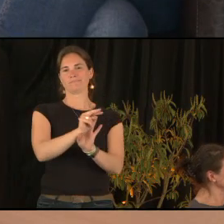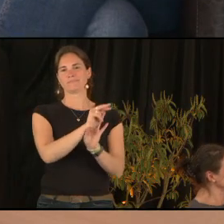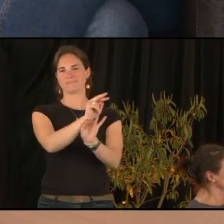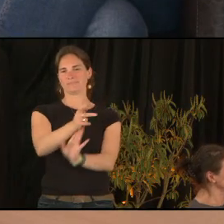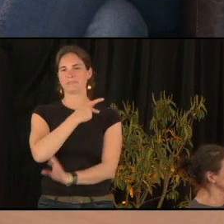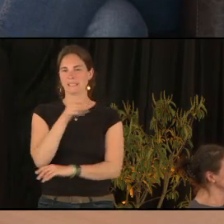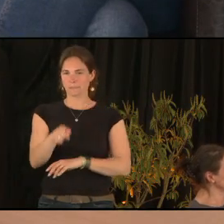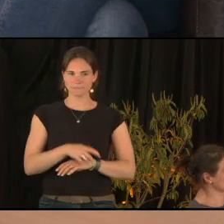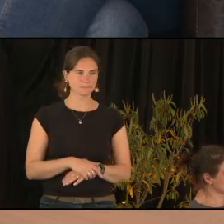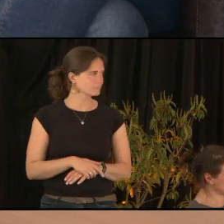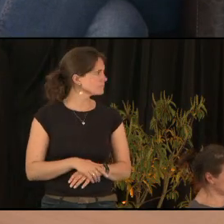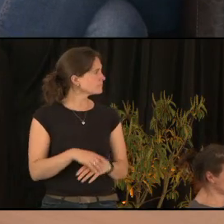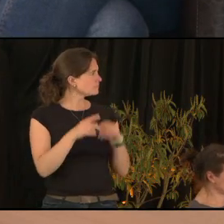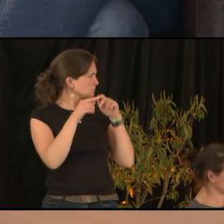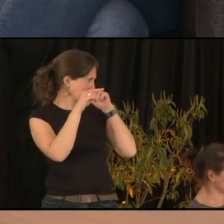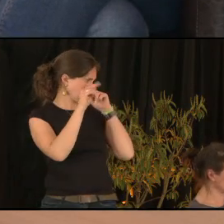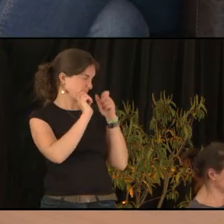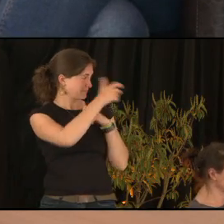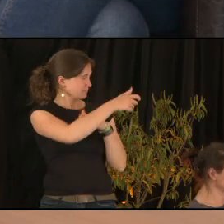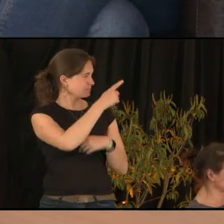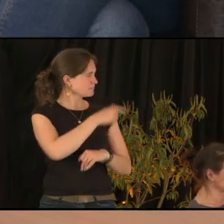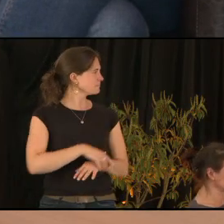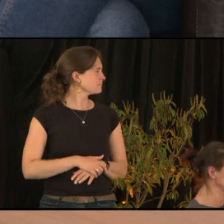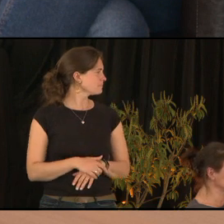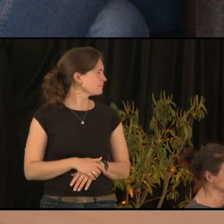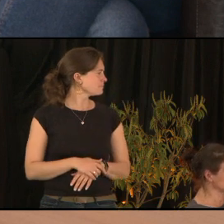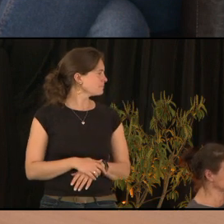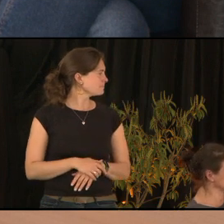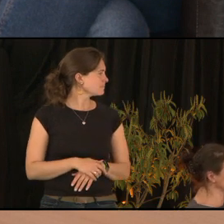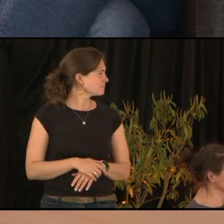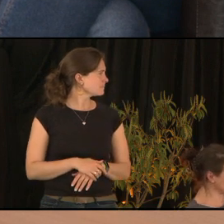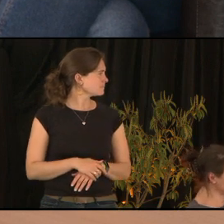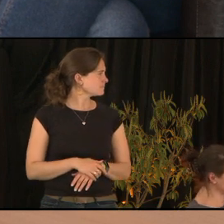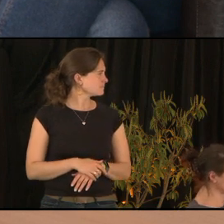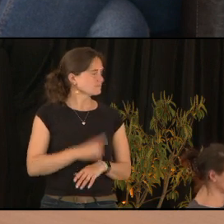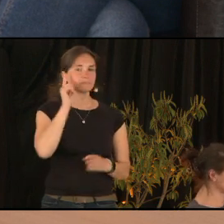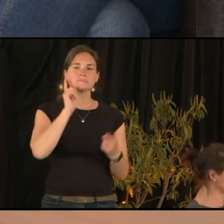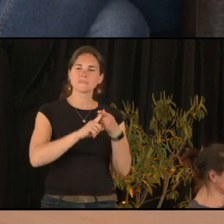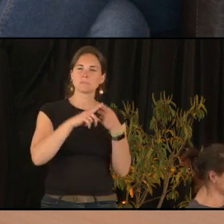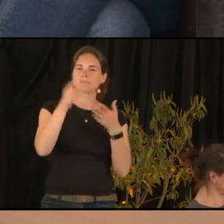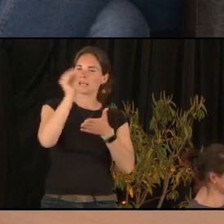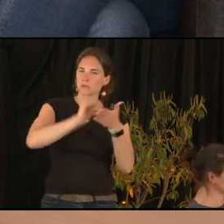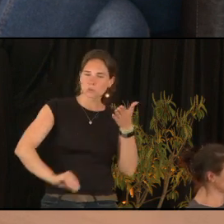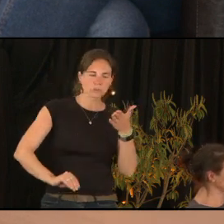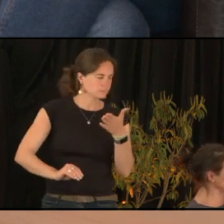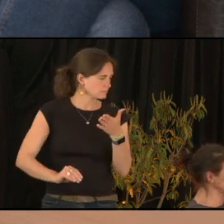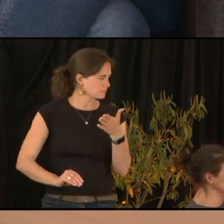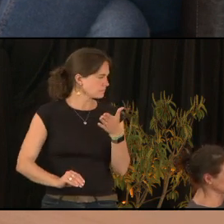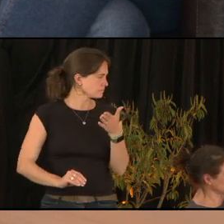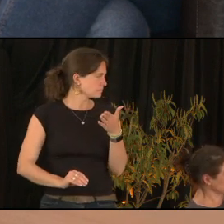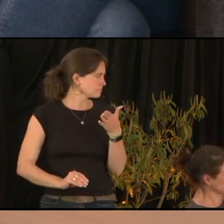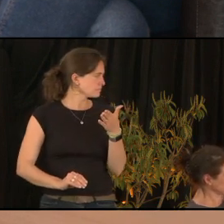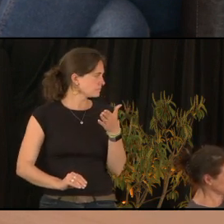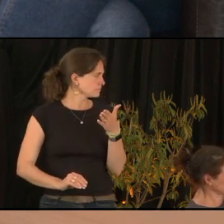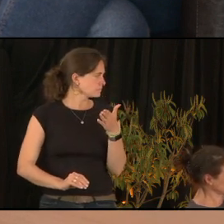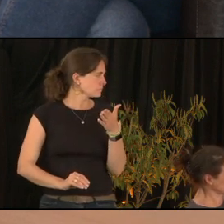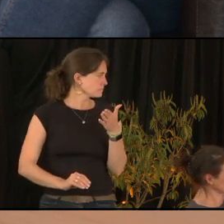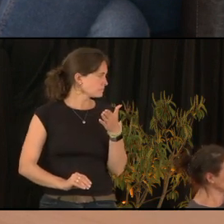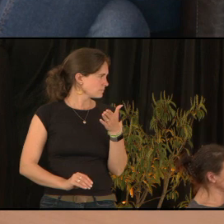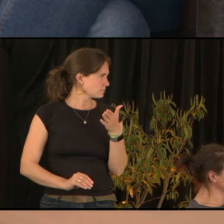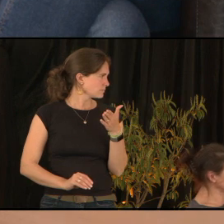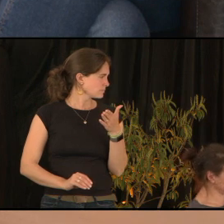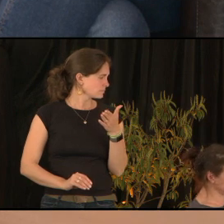a, on va dire, un narrateur omniscient. C'est-à-dire que ce n'est pas le médecin qui dit « je », c'est «